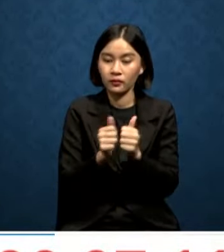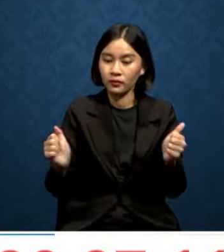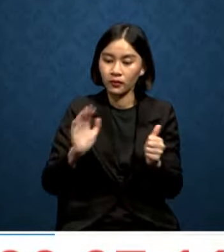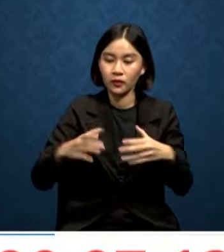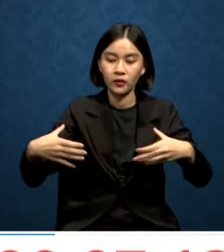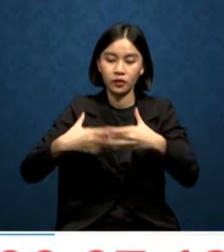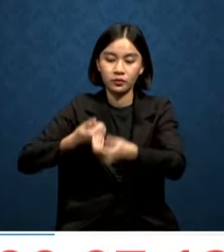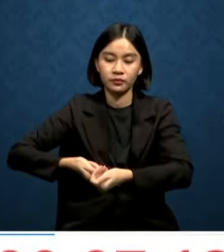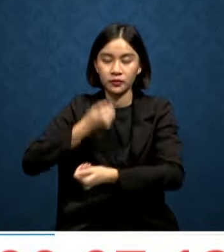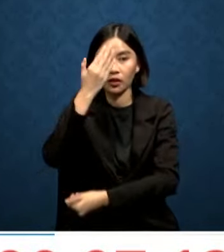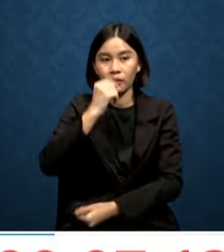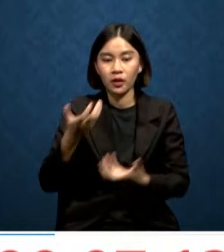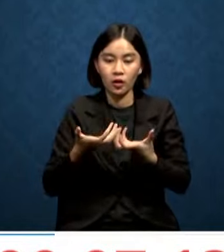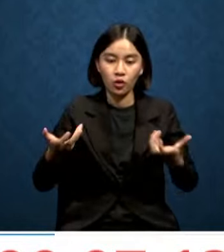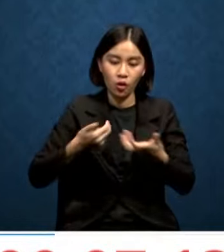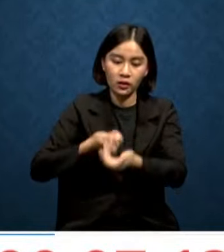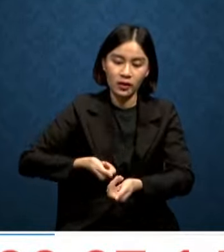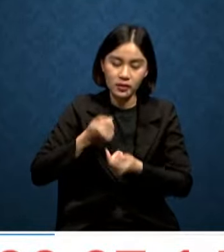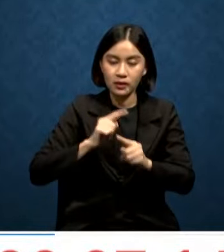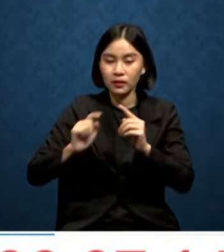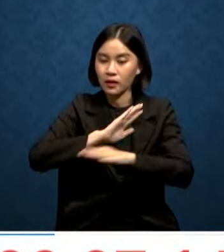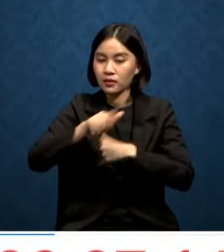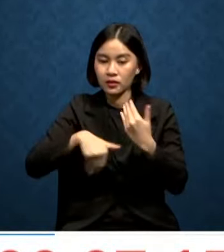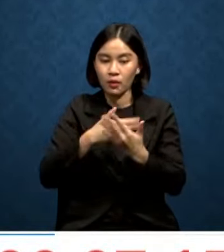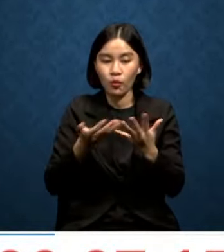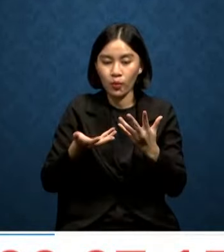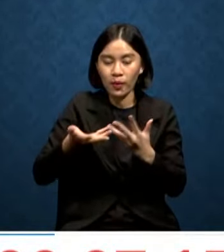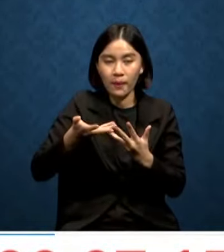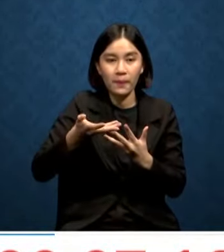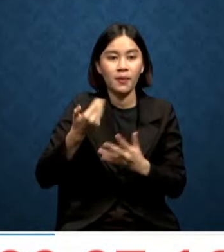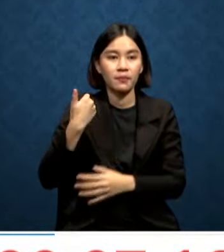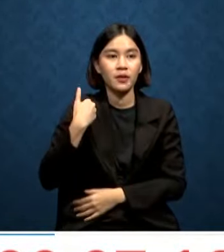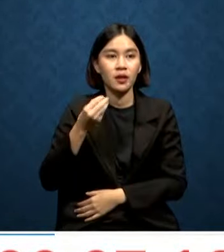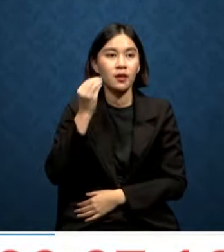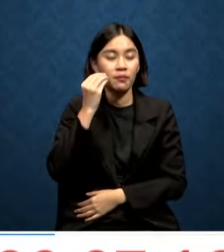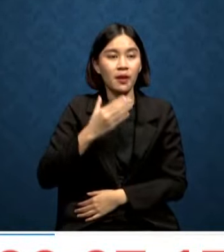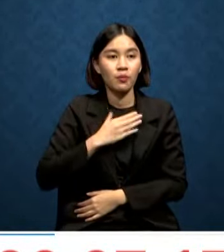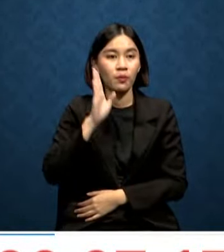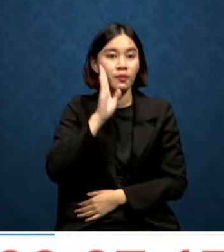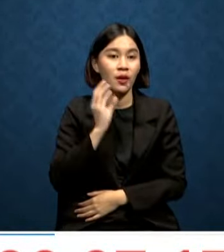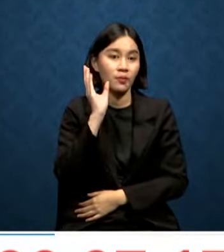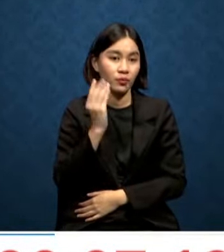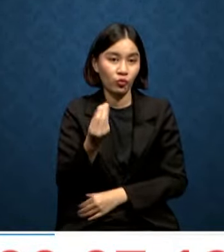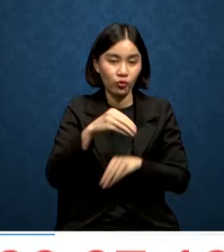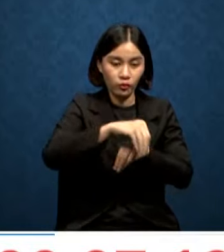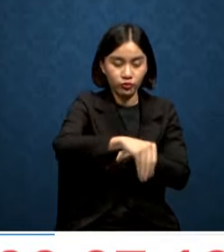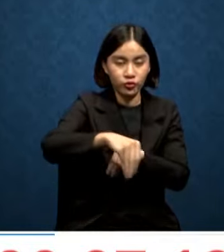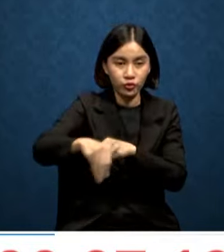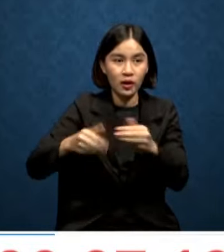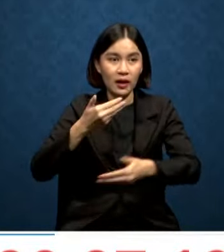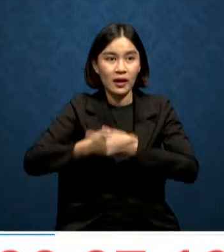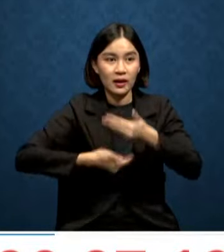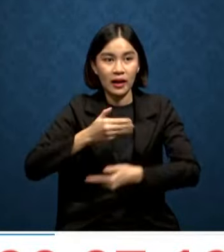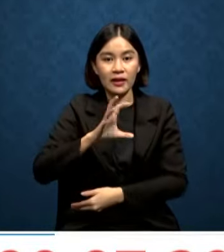ษตรกรครับเพราะว่าราคาสินค้าการเกษตรโดยภาพรวมเนี่ยขยับตัวสูงขึ้นบ้านผมที่ปลูกลำไยเนี่ยไม่เคยนะครับขายลำไย AA